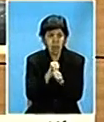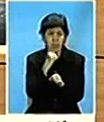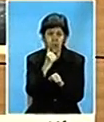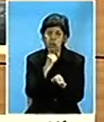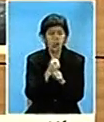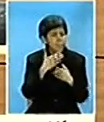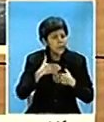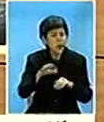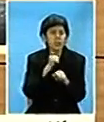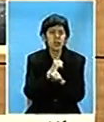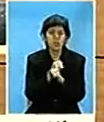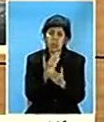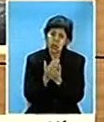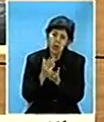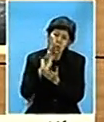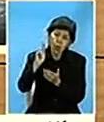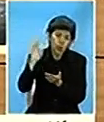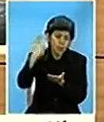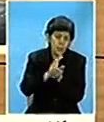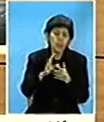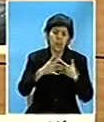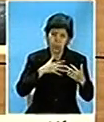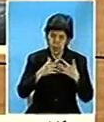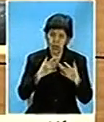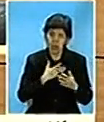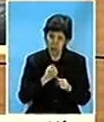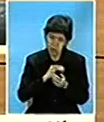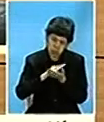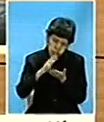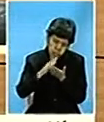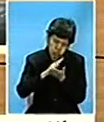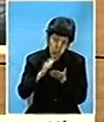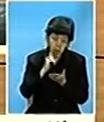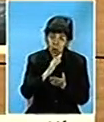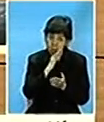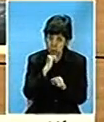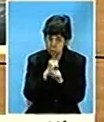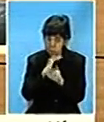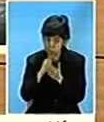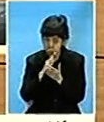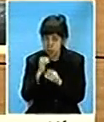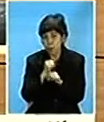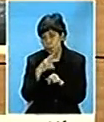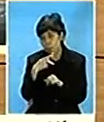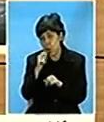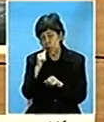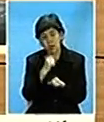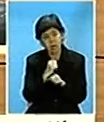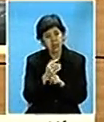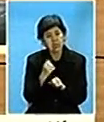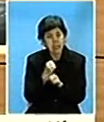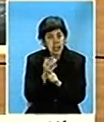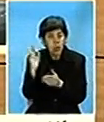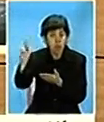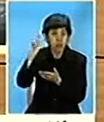ำไปเถอะครับจะยืมเงินจากใครมายืมไปครับเราพร้อมที่จะชดใช้จ่ายหนี้ถ้าหากว่าใช้มาและเป็นประโยชน์ไม่ได้ยืมมาเพื่อเอา